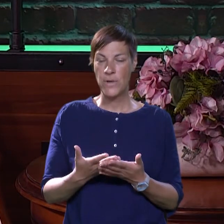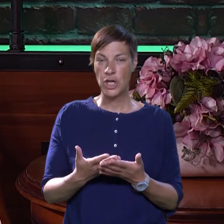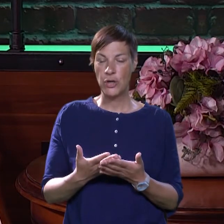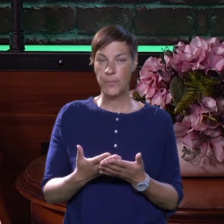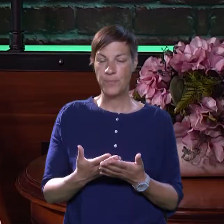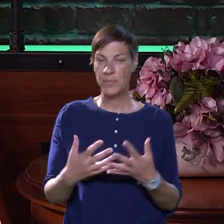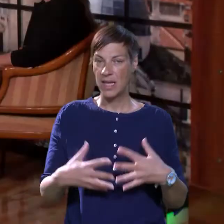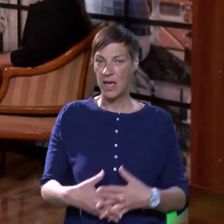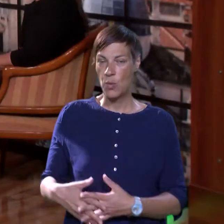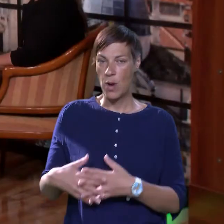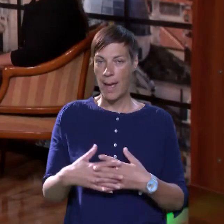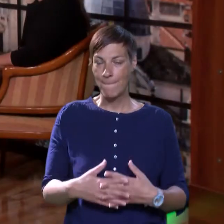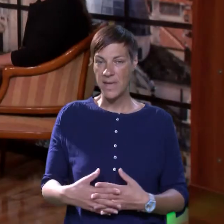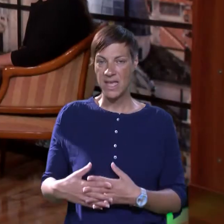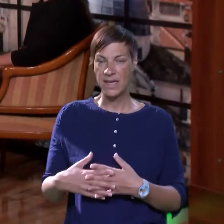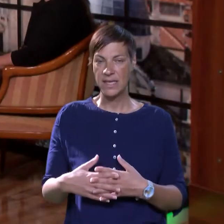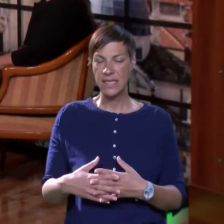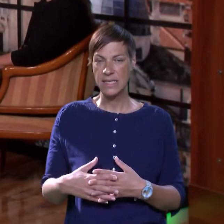Engleskoj i u Americi